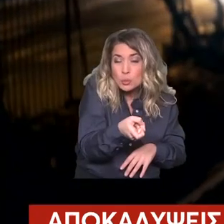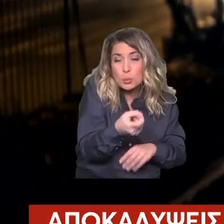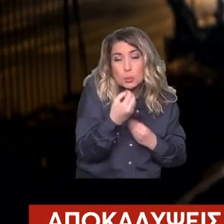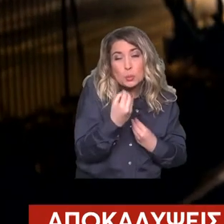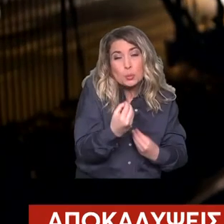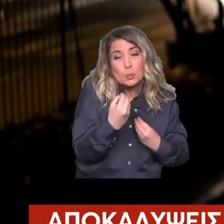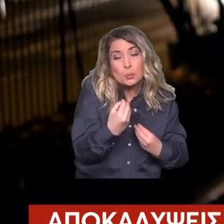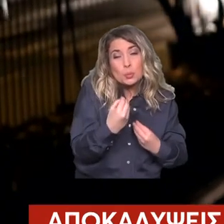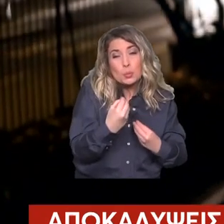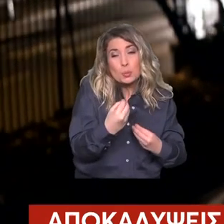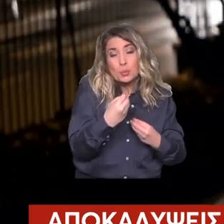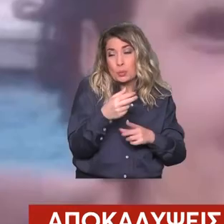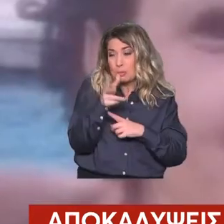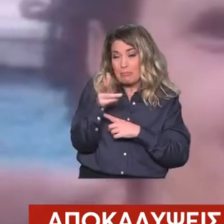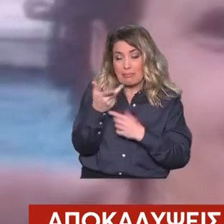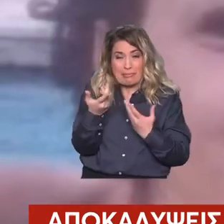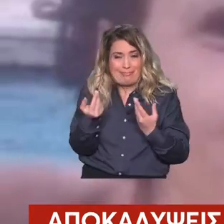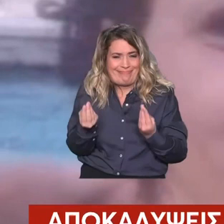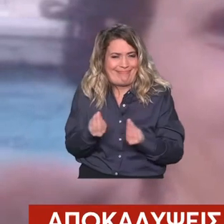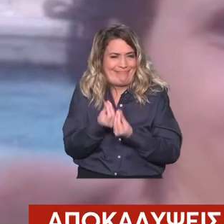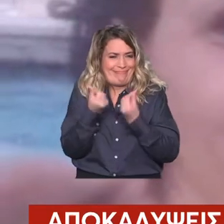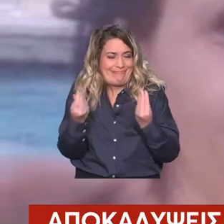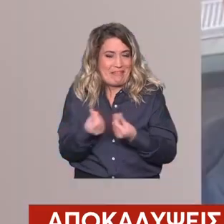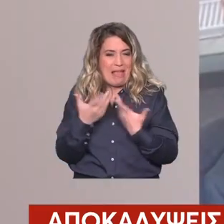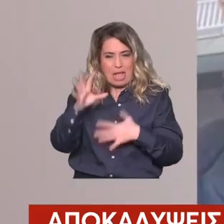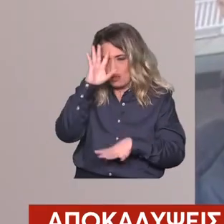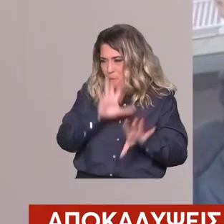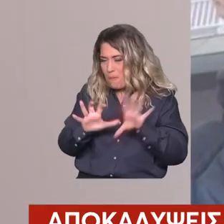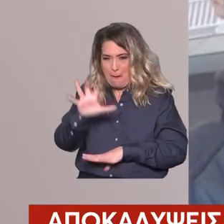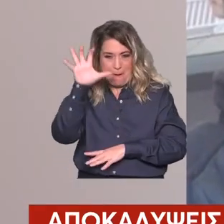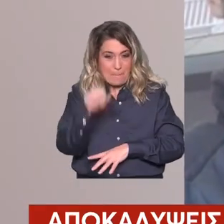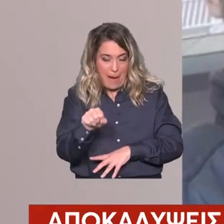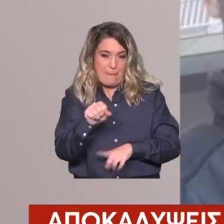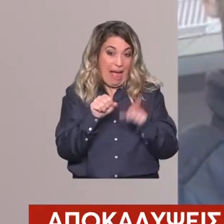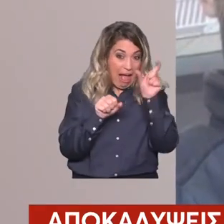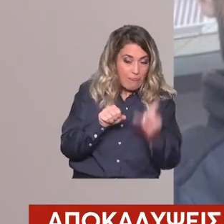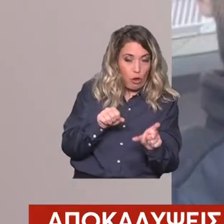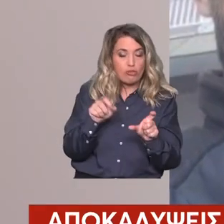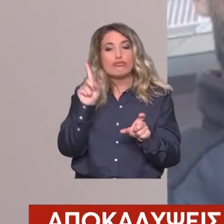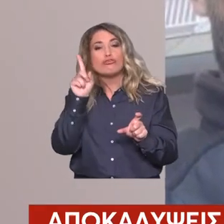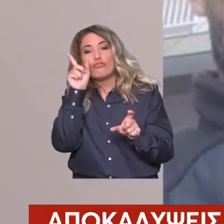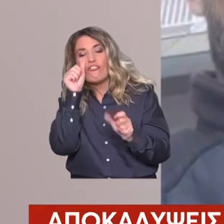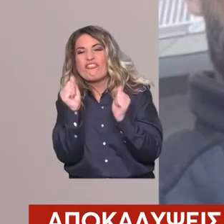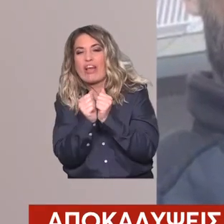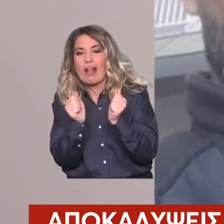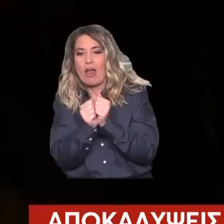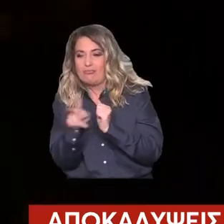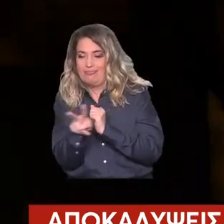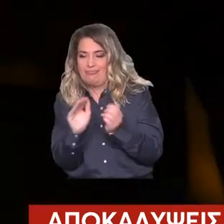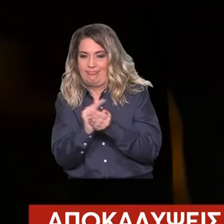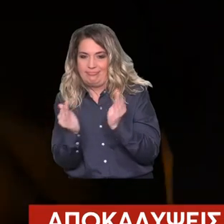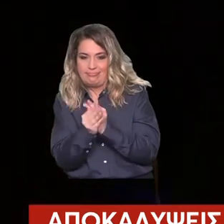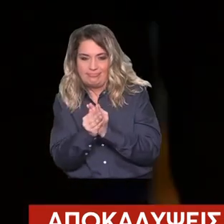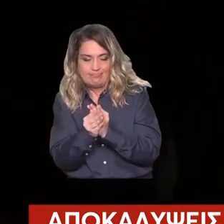συντρόφου της 41χρονης και του φίλου του που έχουν συλληφθεί για το στιγερό έγκλημα. Η ομολογία και οι περιγραφές του φωνικού,